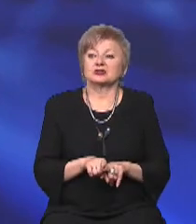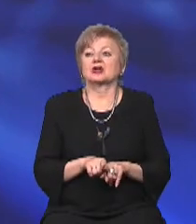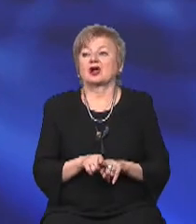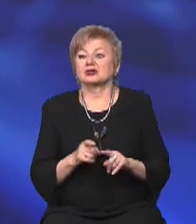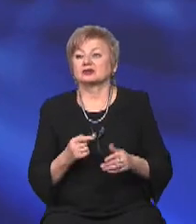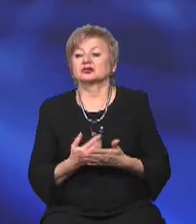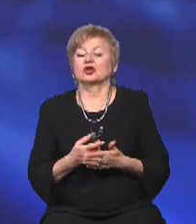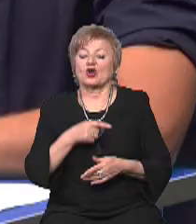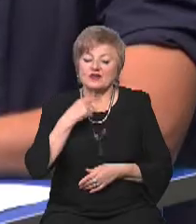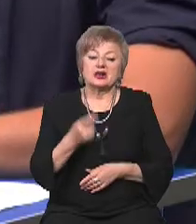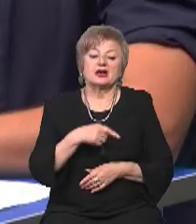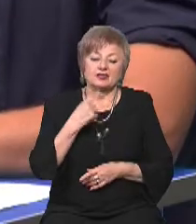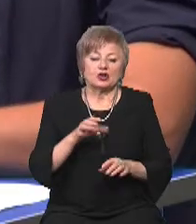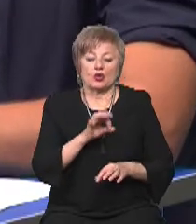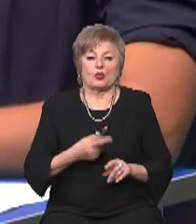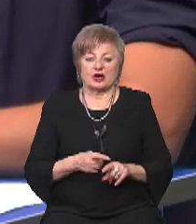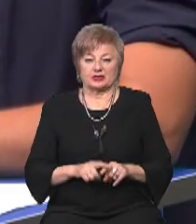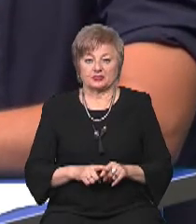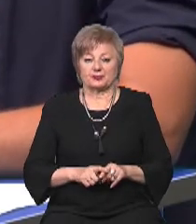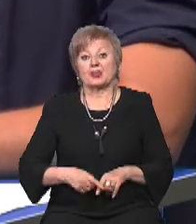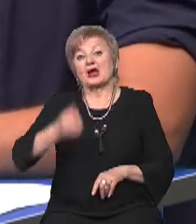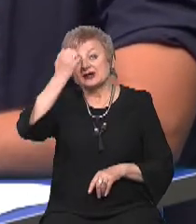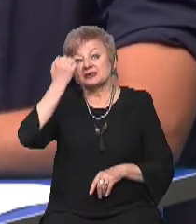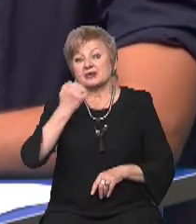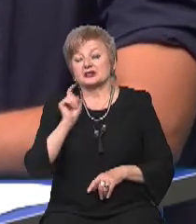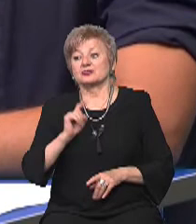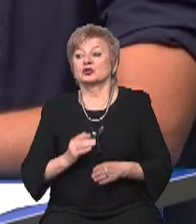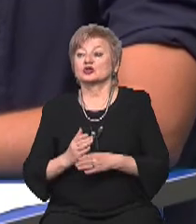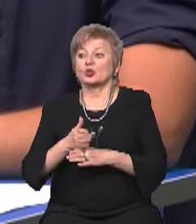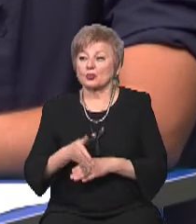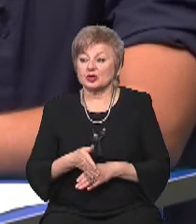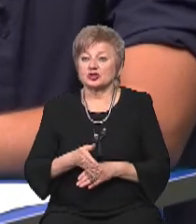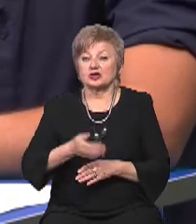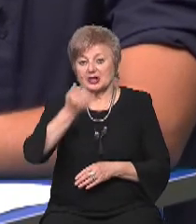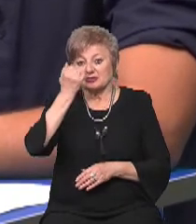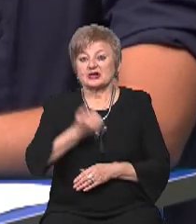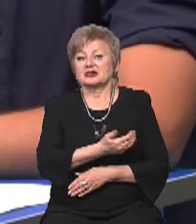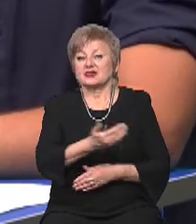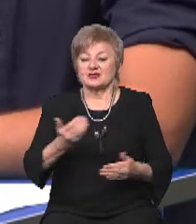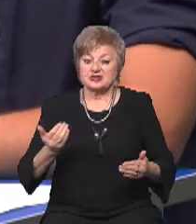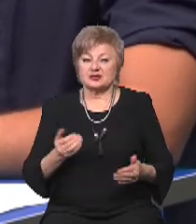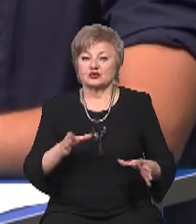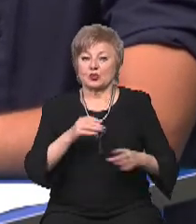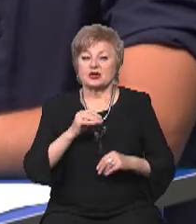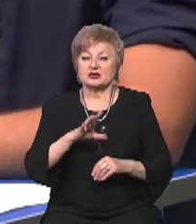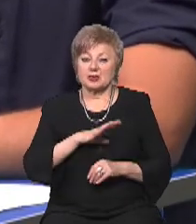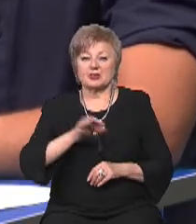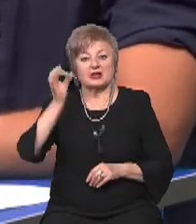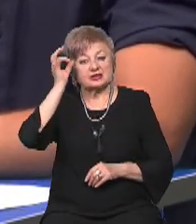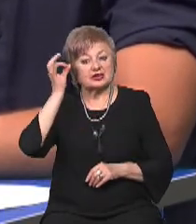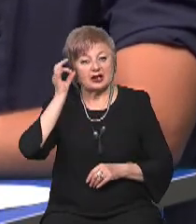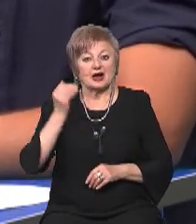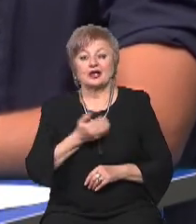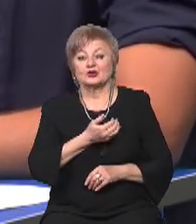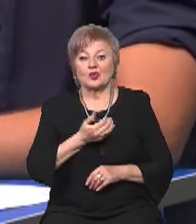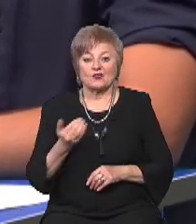агітацію і говорили про це. Дякую, пані Катерино, що завітали сьогодні до нашої студії. Дякую нашим автоглядачам, що сьогодні були з нами. Нагадуємо нашим автоглядачам, що